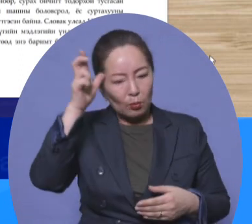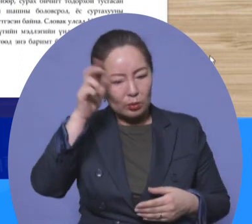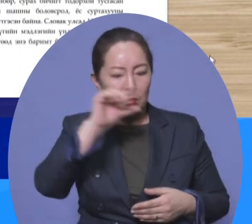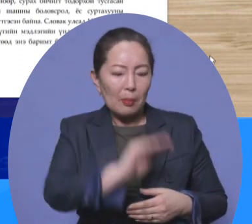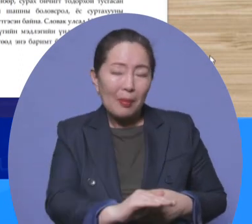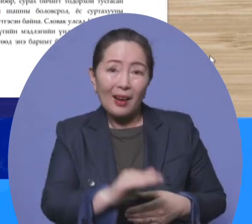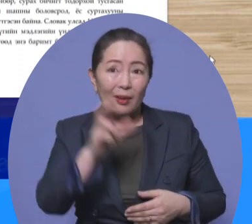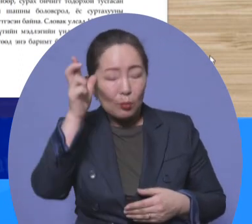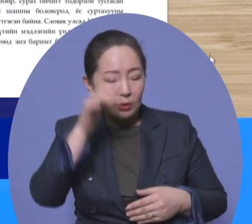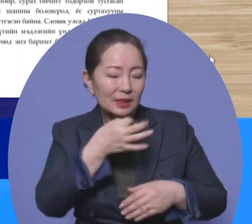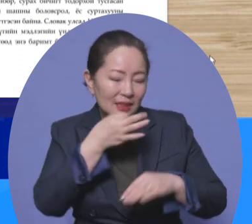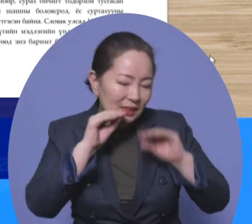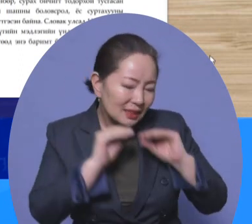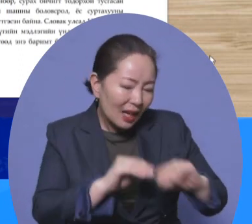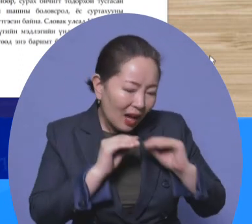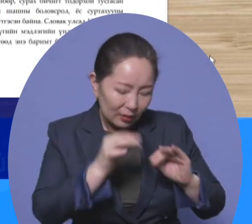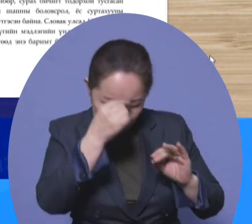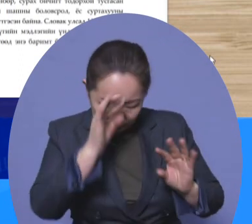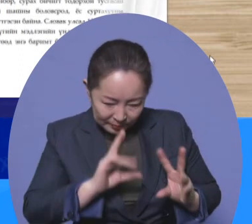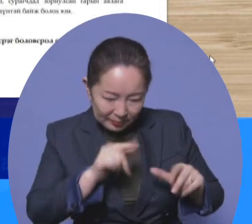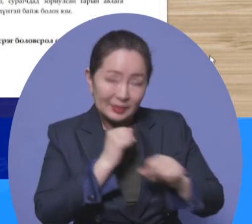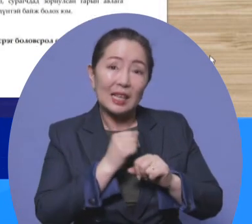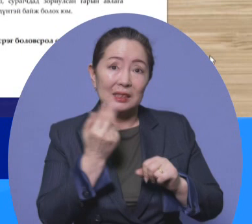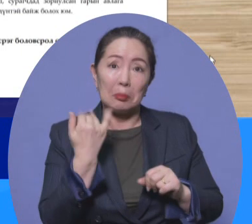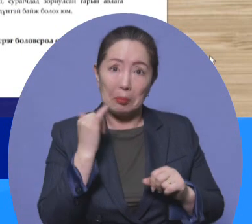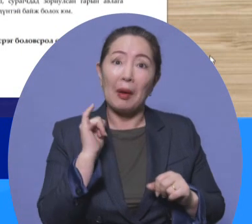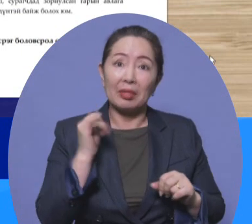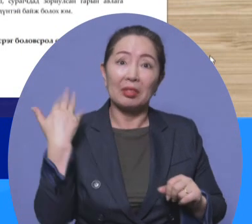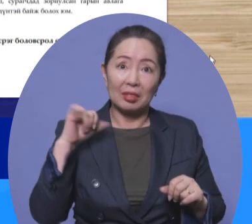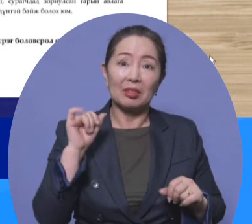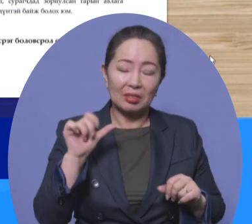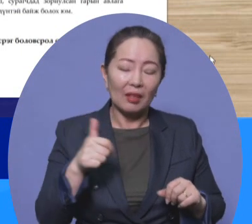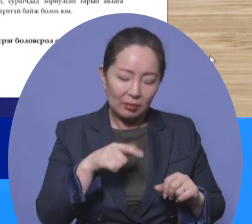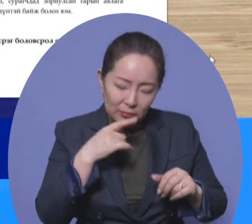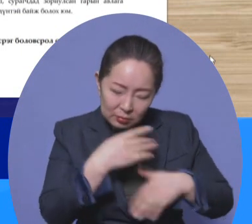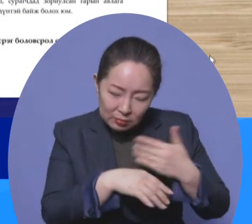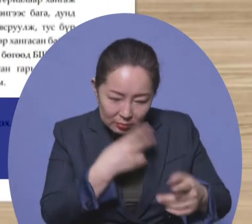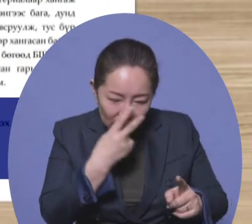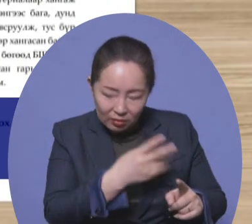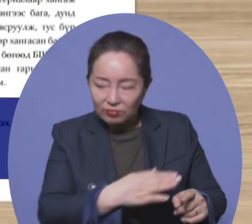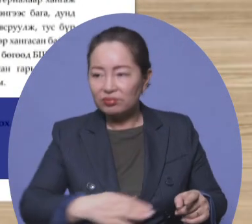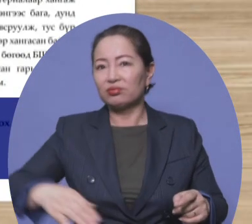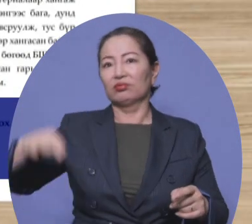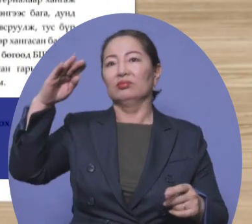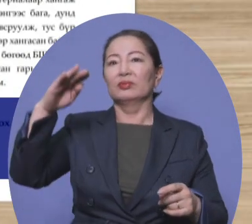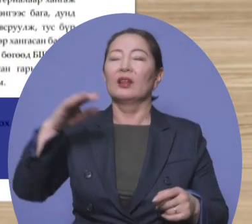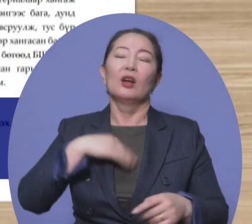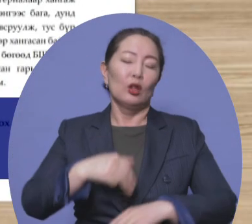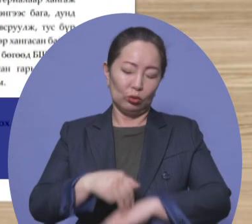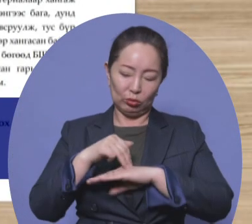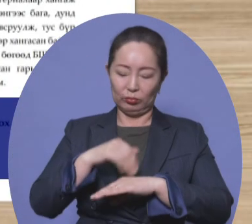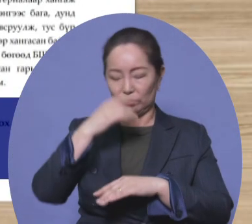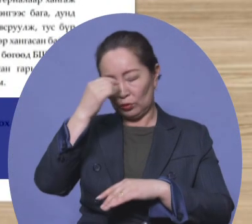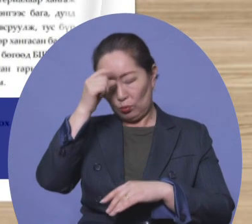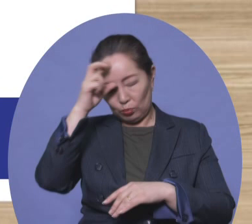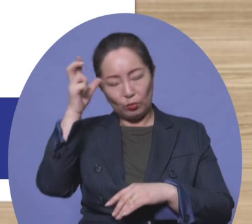боловсралт, баг дунд боловсралт нь илүү төлөх үе соёлын өрлөг үйл ажиллагааг төлхөө авч хэрэгжүүлсэн нь нөгөө соёлыг төлөвшүүлэх